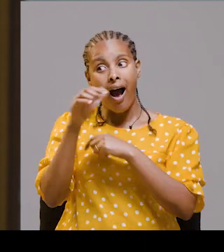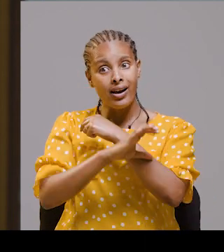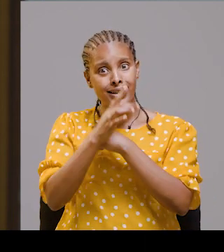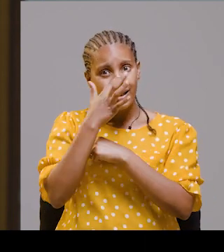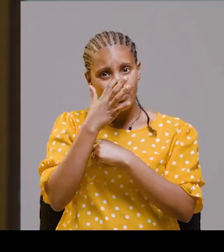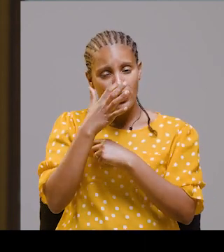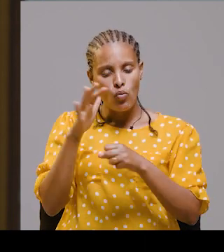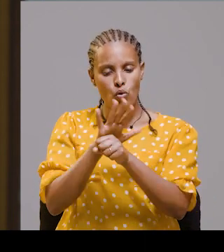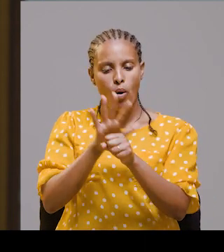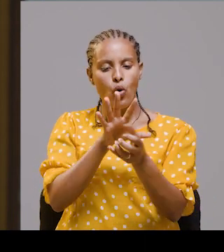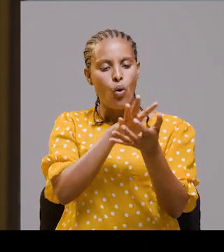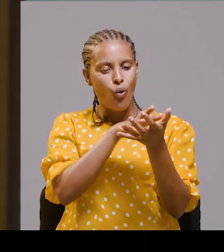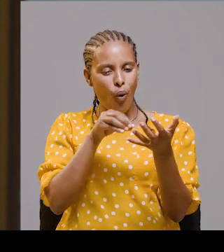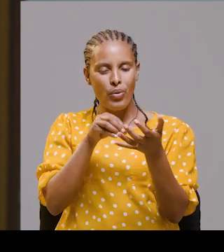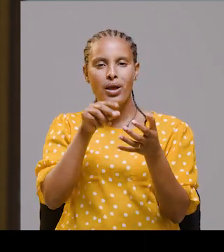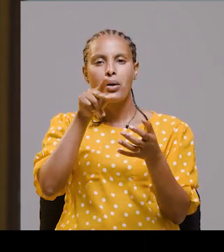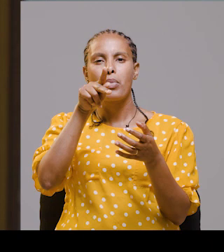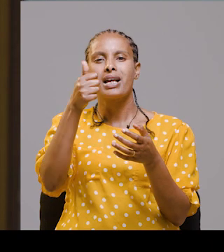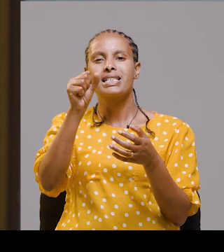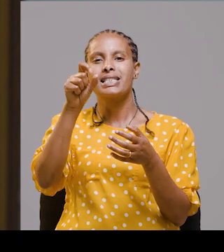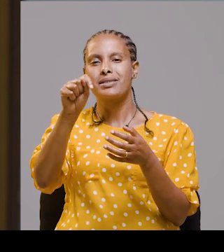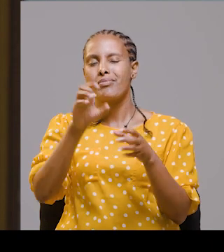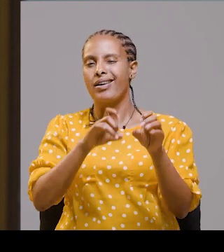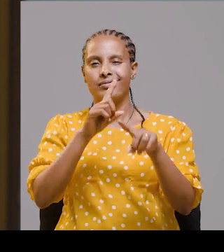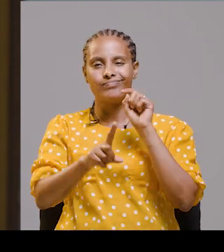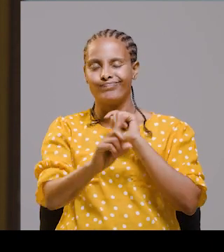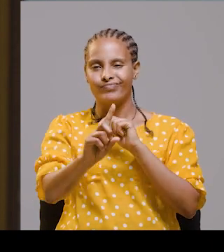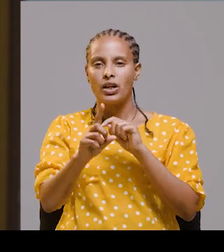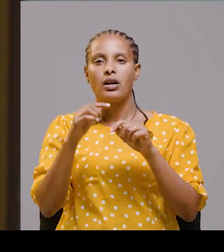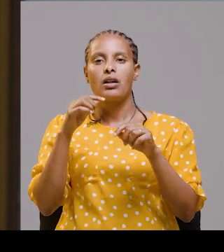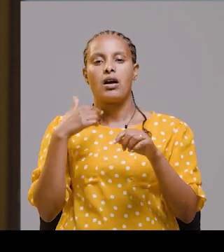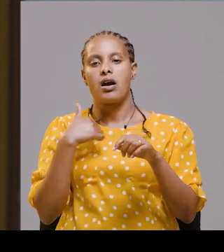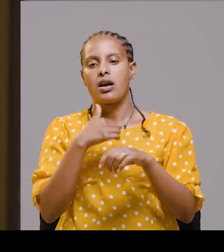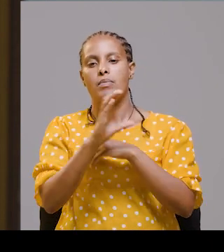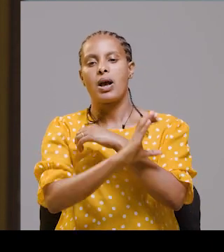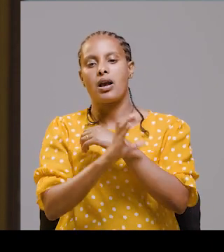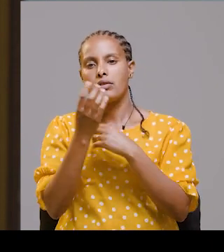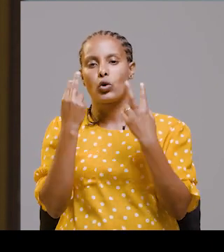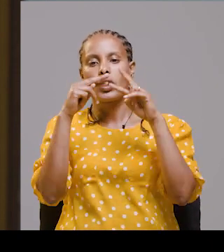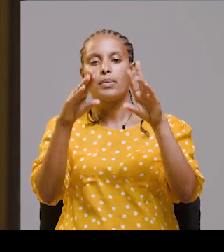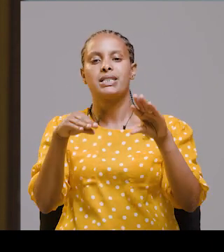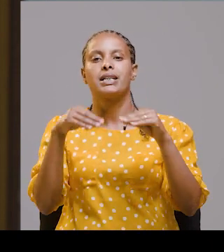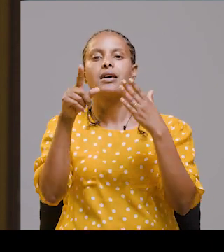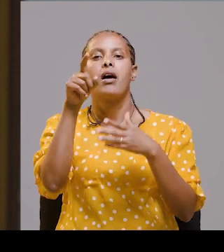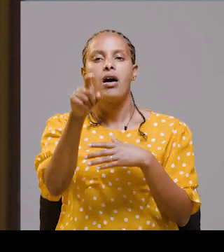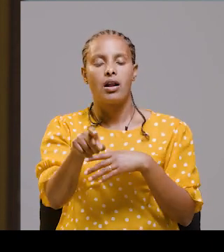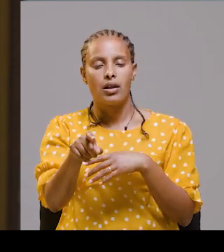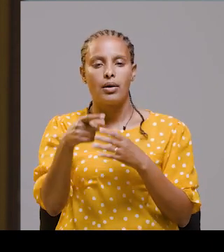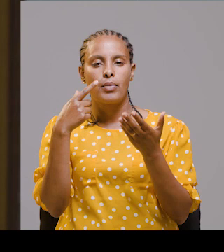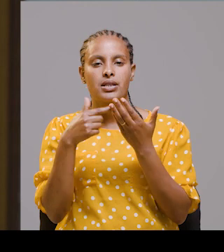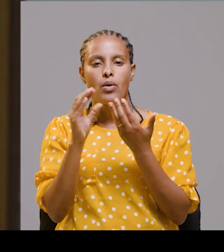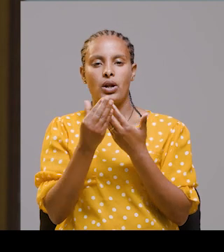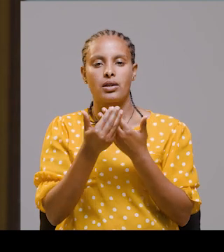ልምድ አምጥተን ኮፒ ፔስት ማድረግ ሳይሆን አገር በቀል የሆኑ ነገሮችንም ትኩረት አድርገን